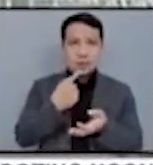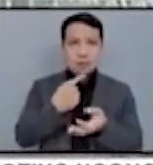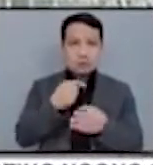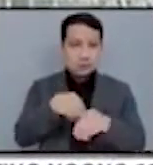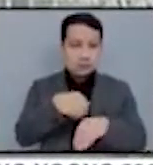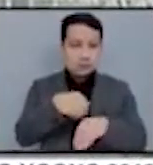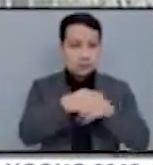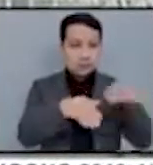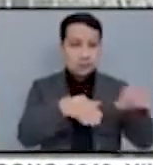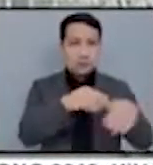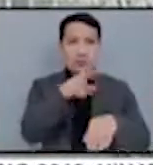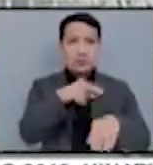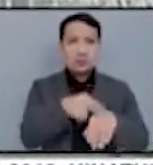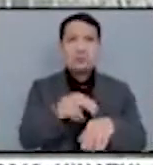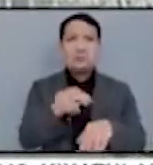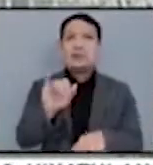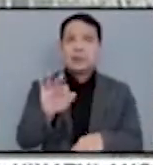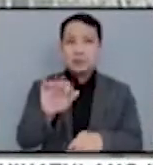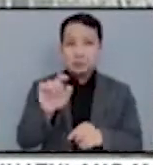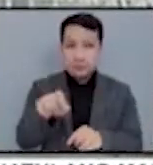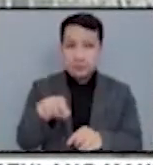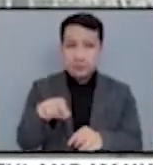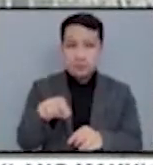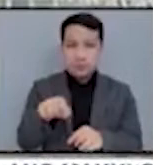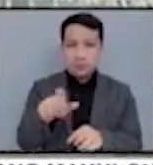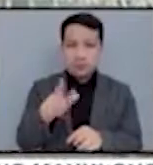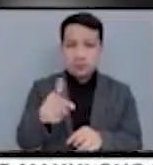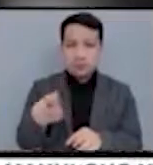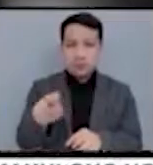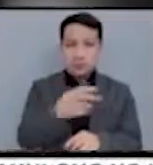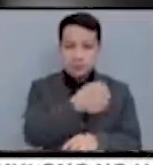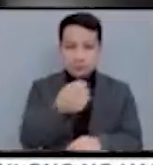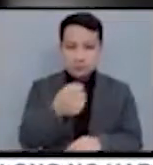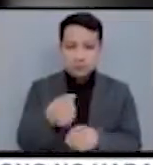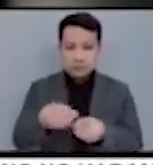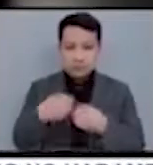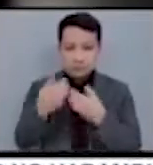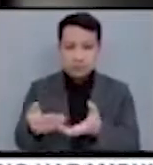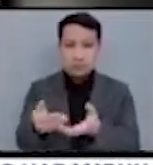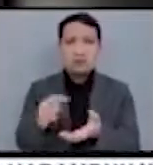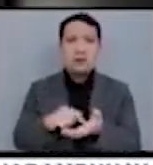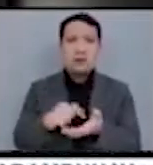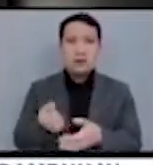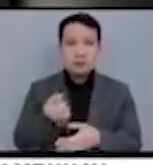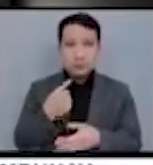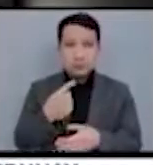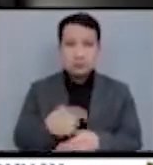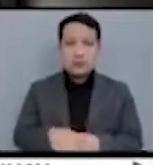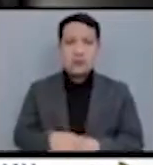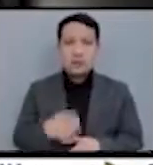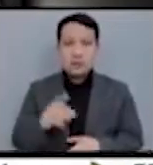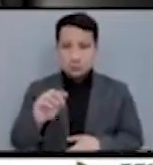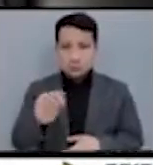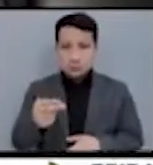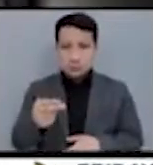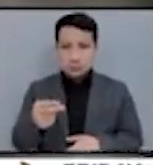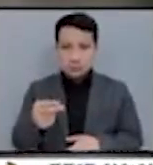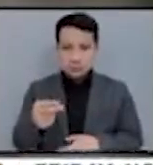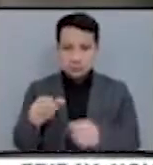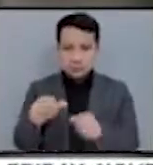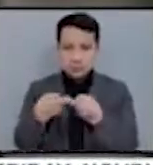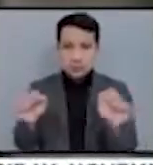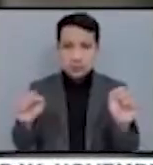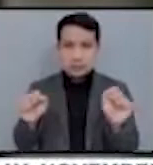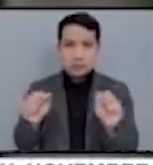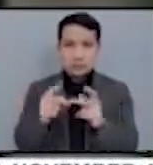kung kailangan ng LGUs natin, mabilis po natin mabibigay. Dagdag ng DOH, sa evacuation centers pa lang ay sinisimulan